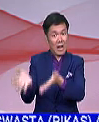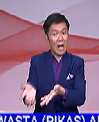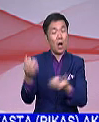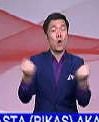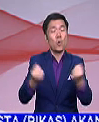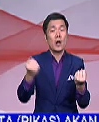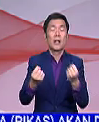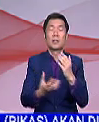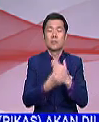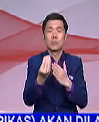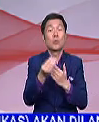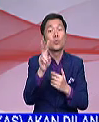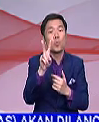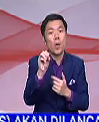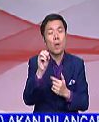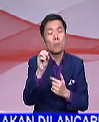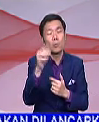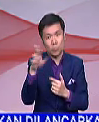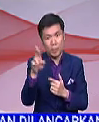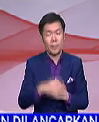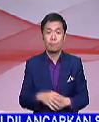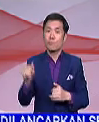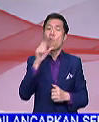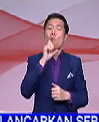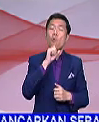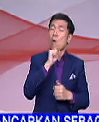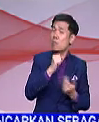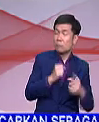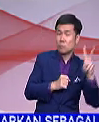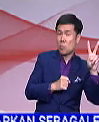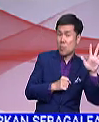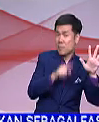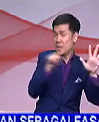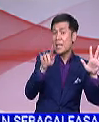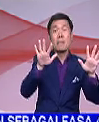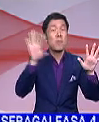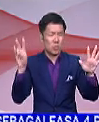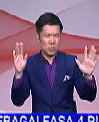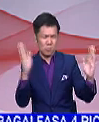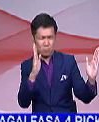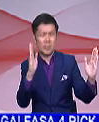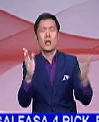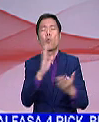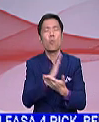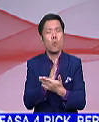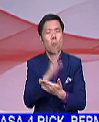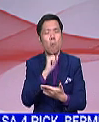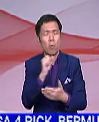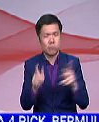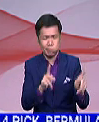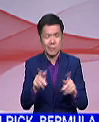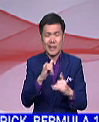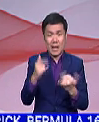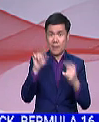bernilai RM20,000. Kesemua suspek berumur antara 25 hingga 57 tahun dibawa ke Ibu Pejabat Polis